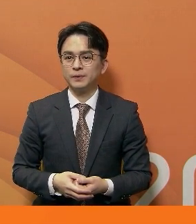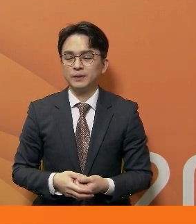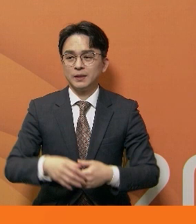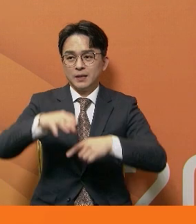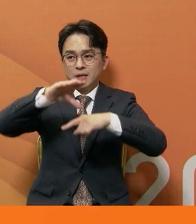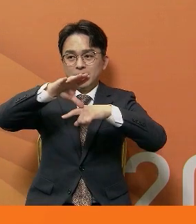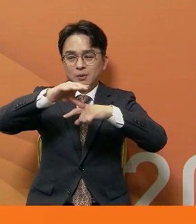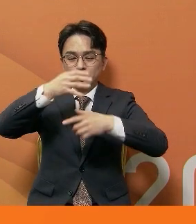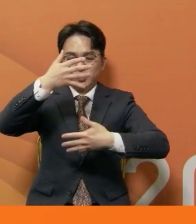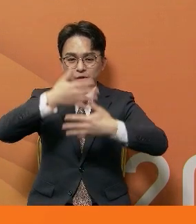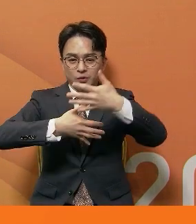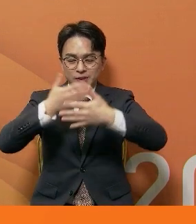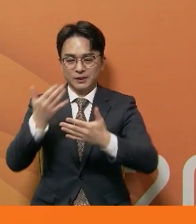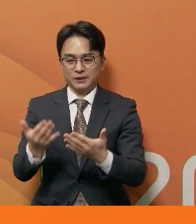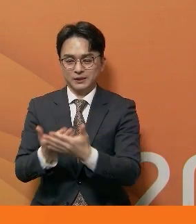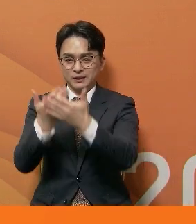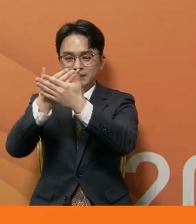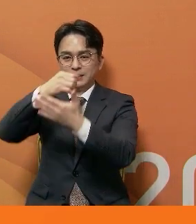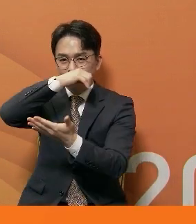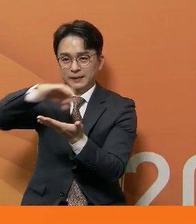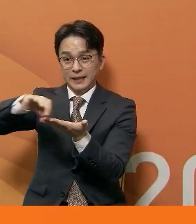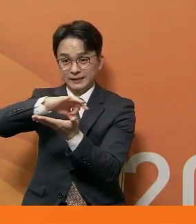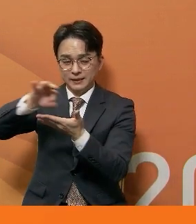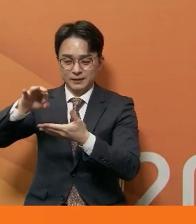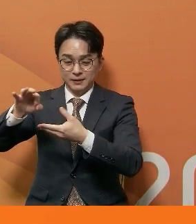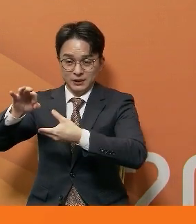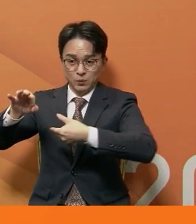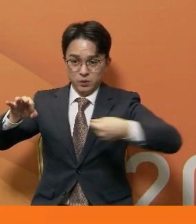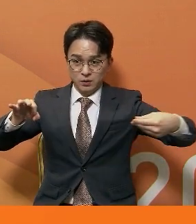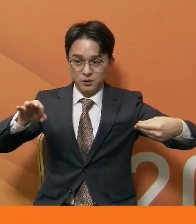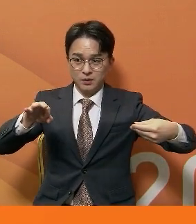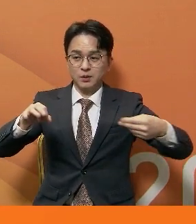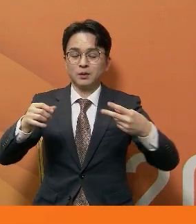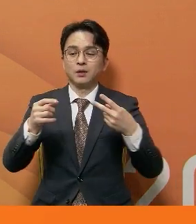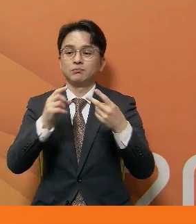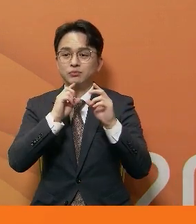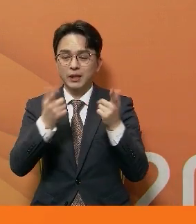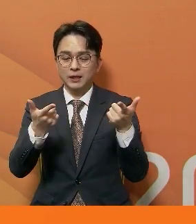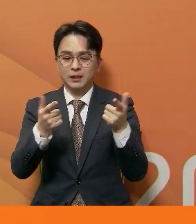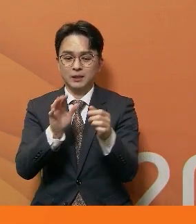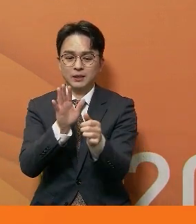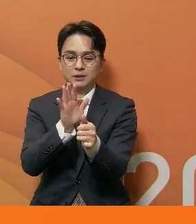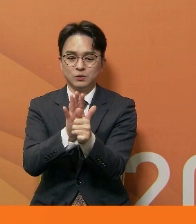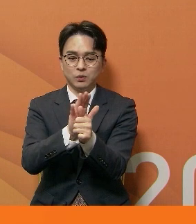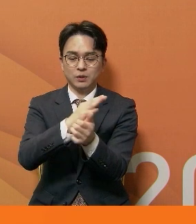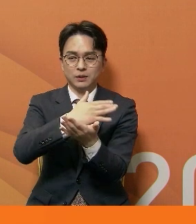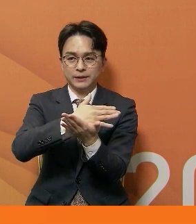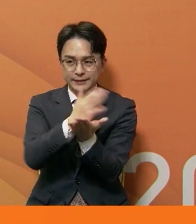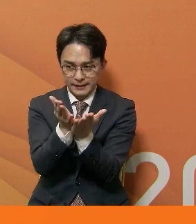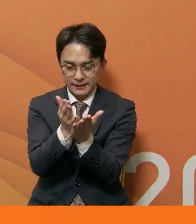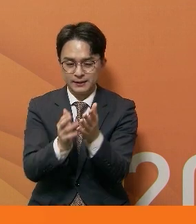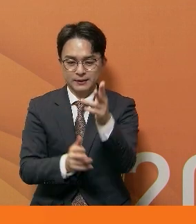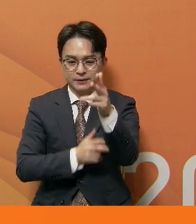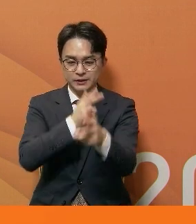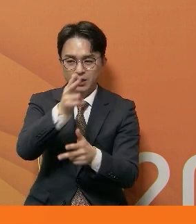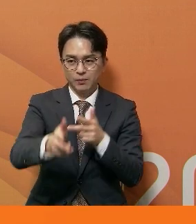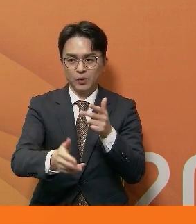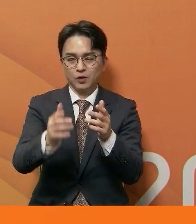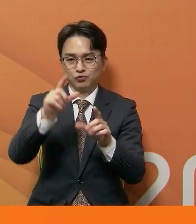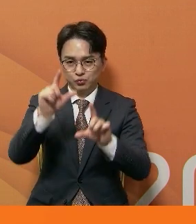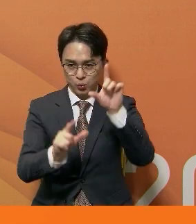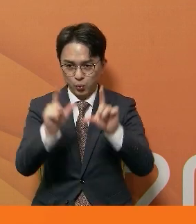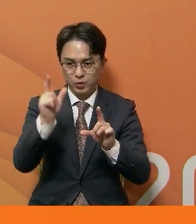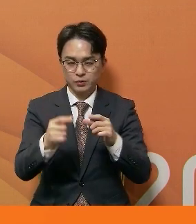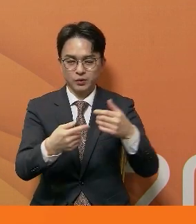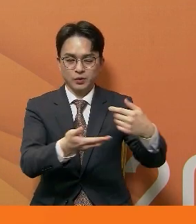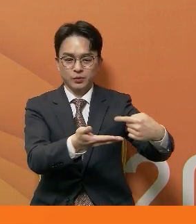방송 영상 융자 지원 외에 그 지원 대상과 장르 그 다음에 사업 구조 그리고 접수